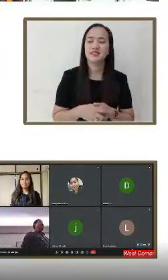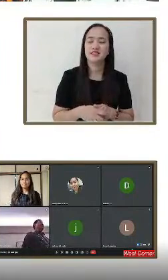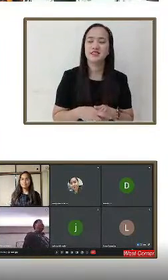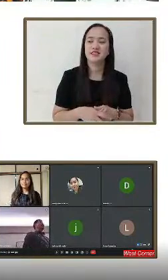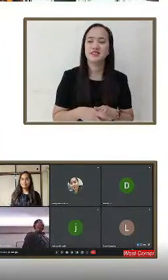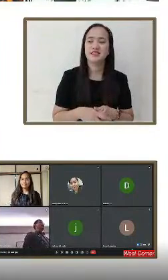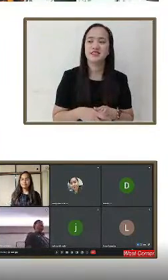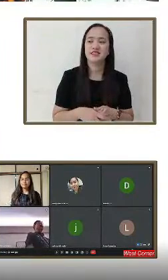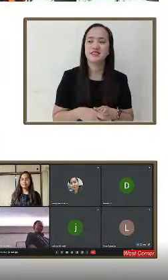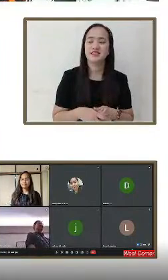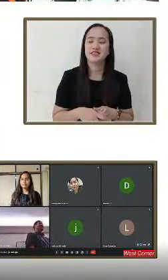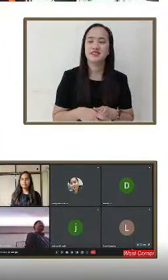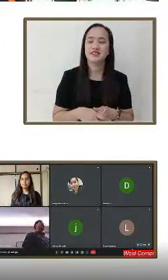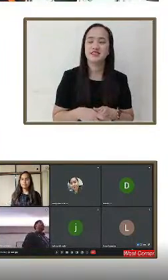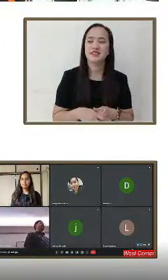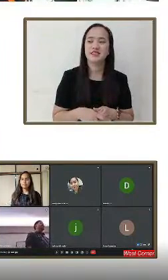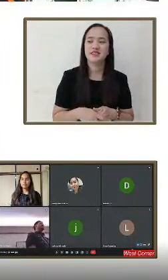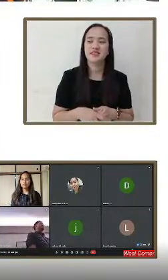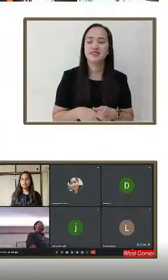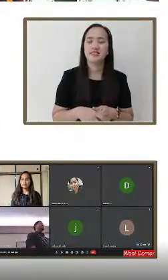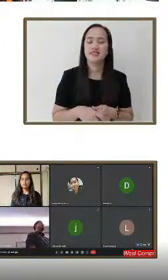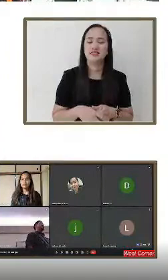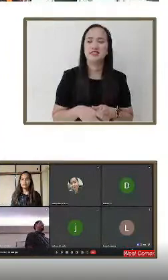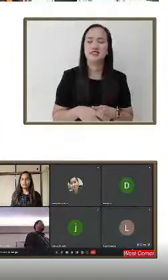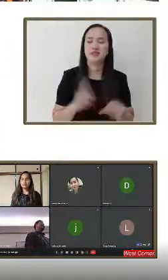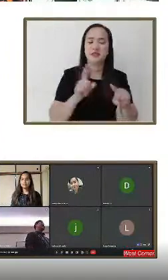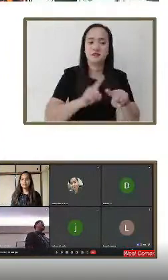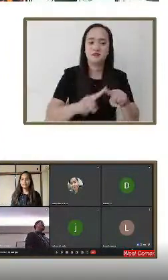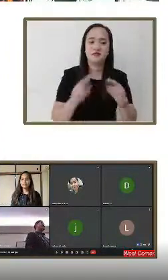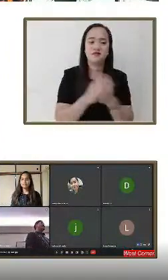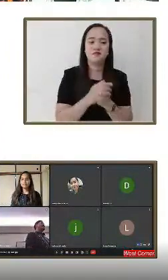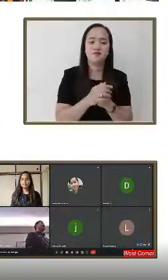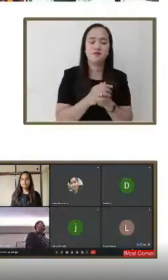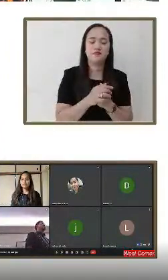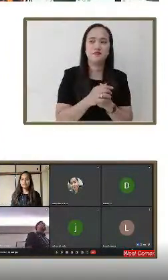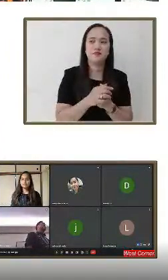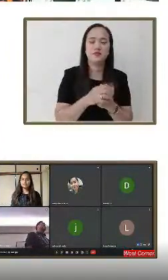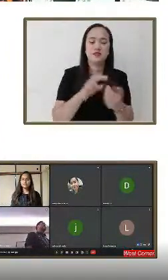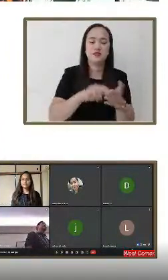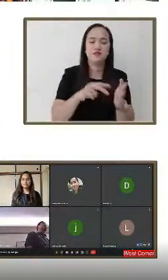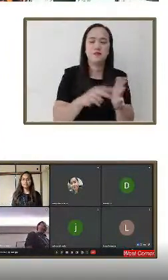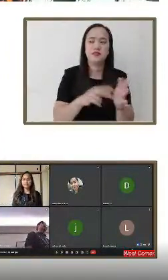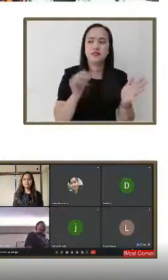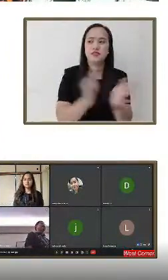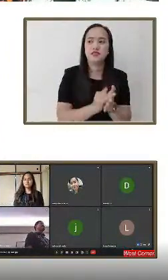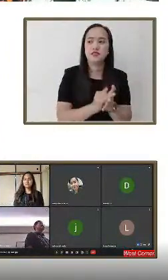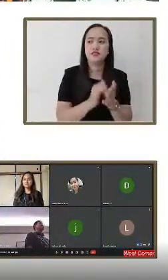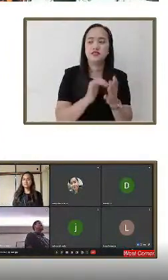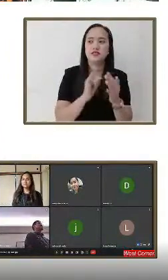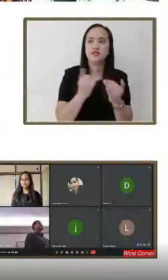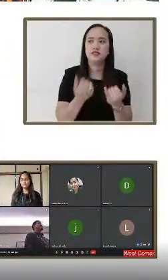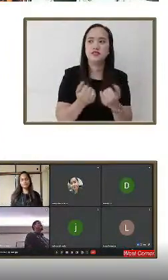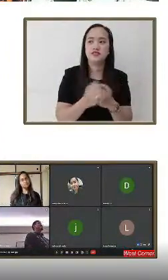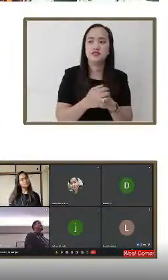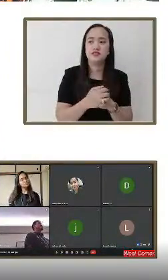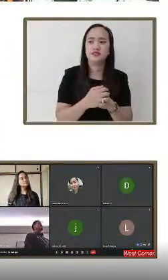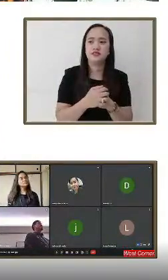Iba na magkinuha ng Lord. But ang ibig ko sabihin, mga kapatid, yung isa nasa screen.